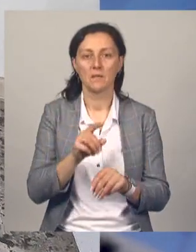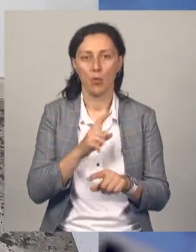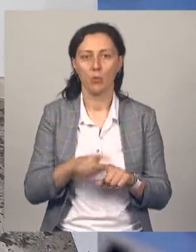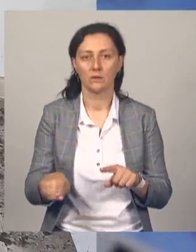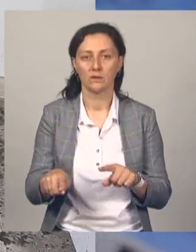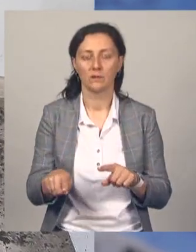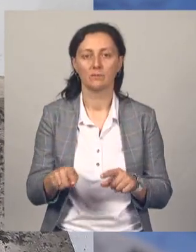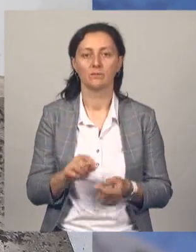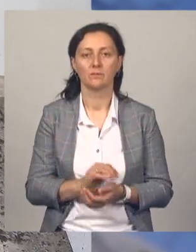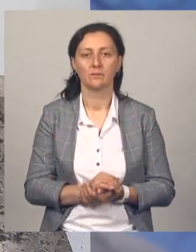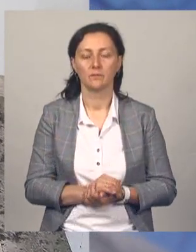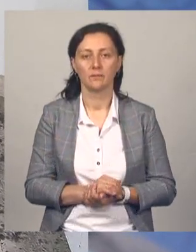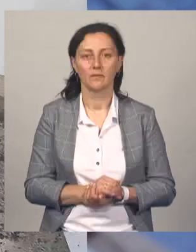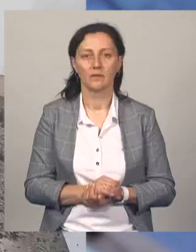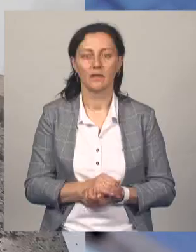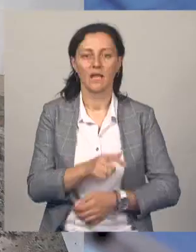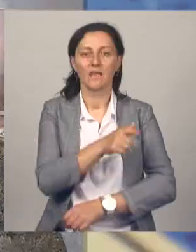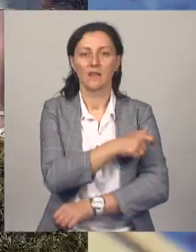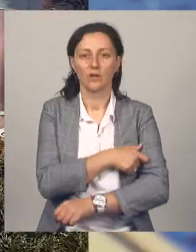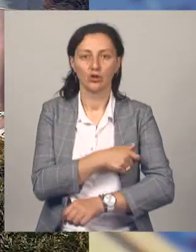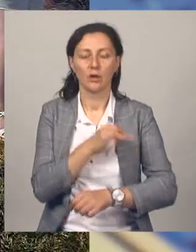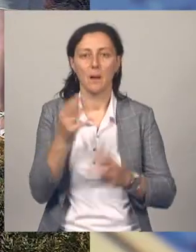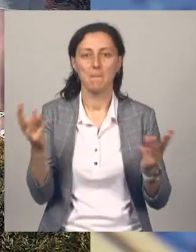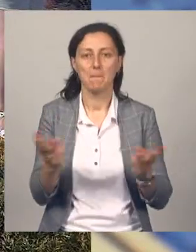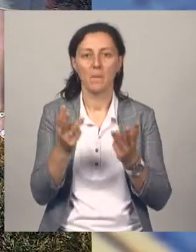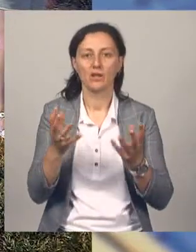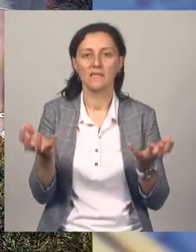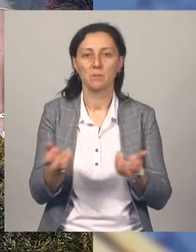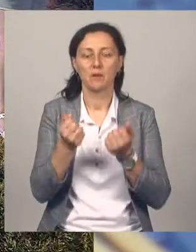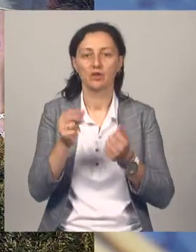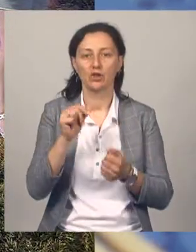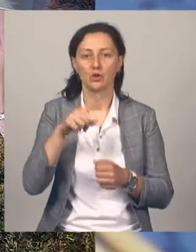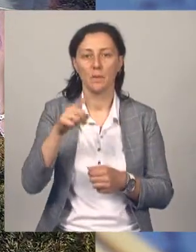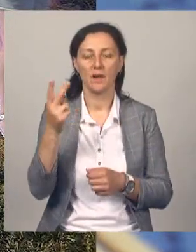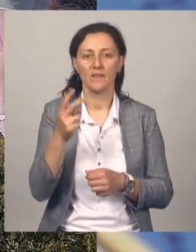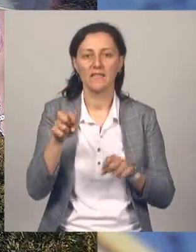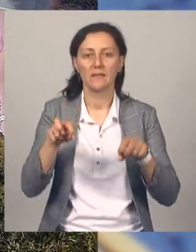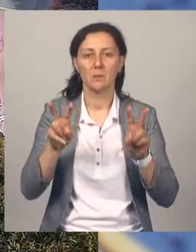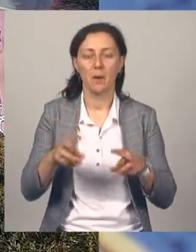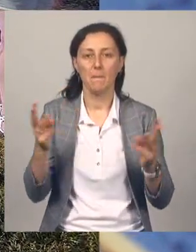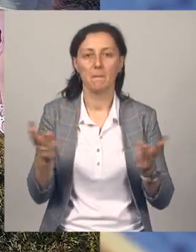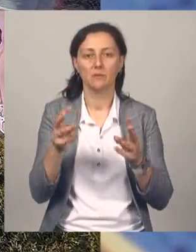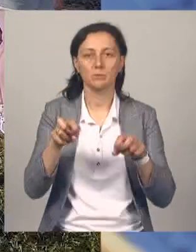минуты ликвидации задействовали дежурные караулы пожарно-спасательной части номер 2 и специализированной пожарно-спасательной части